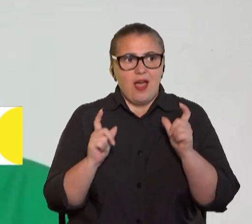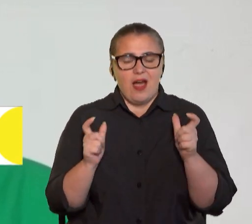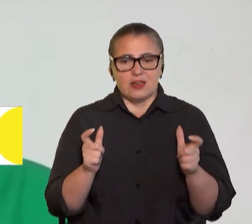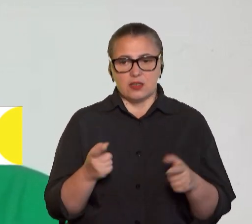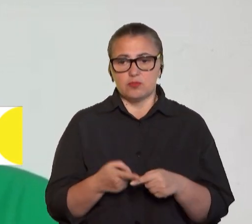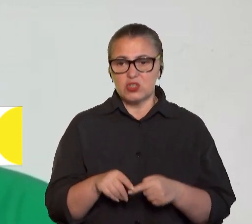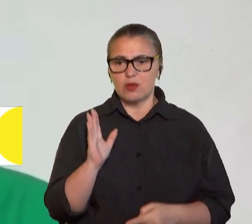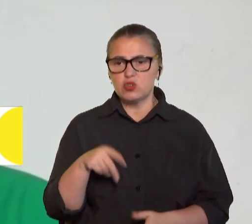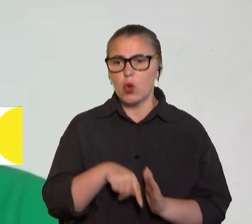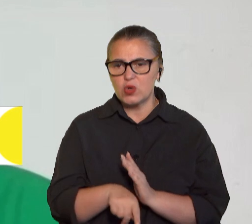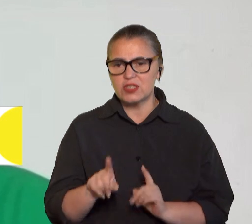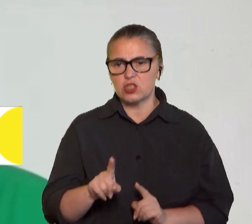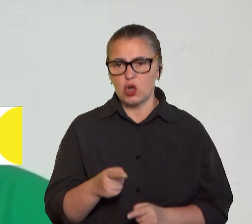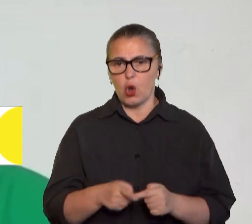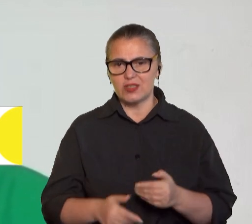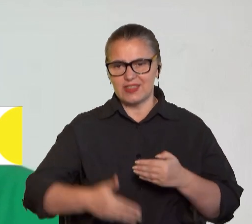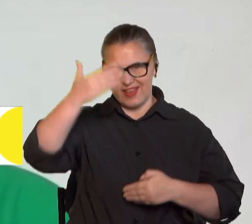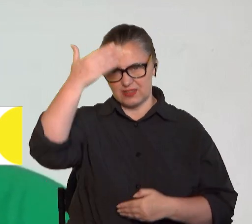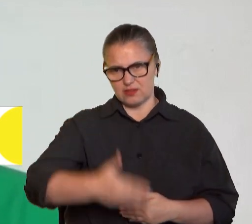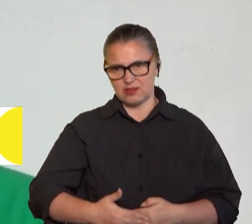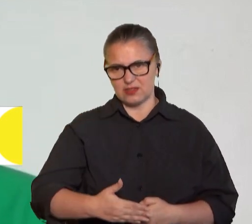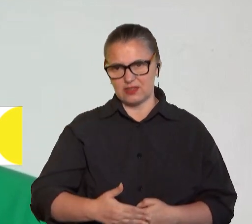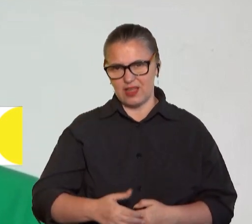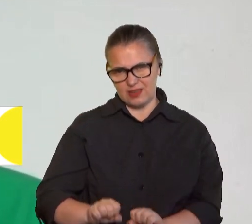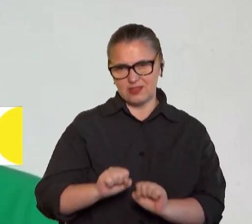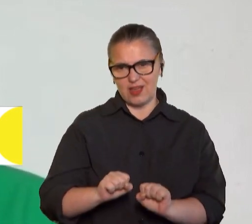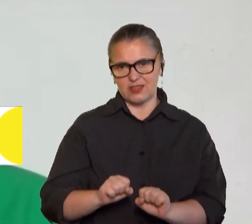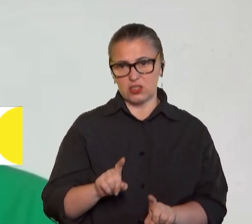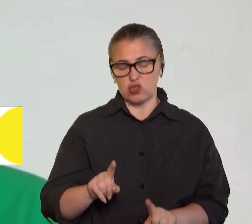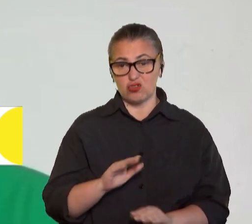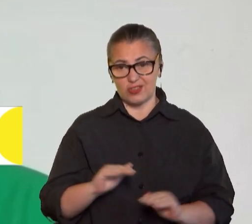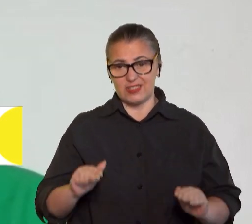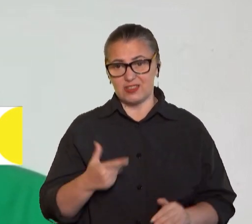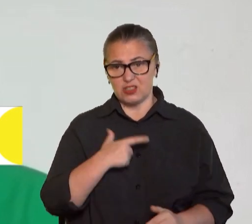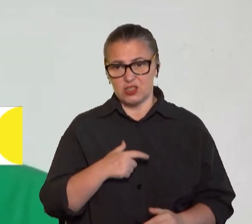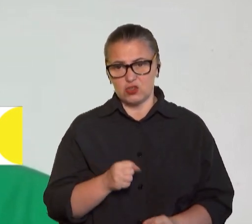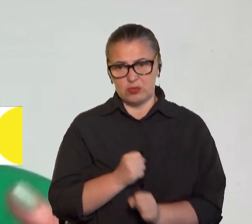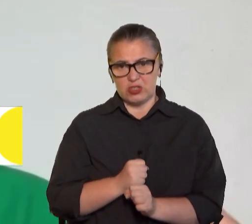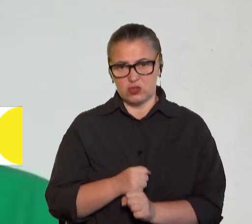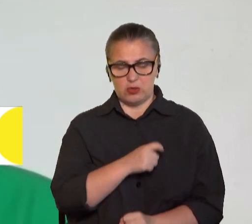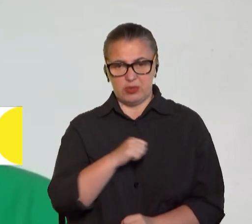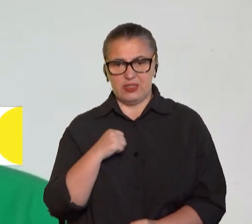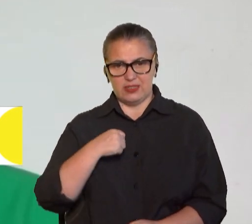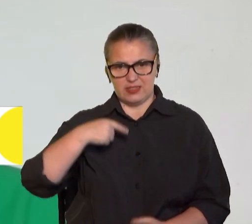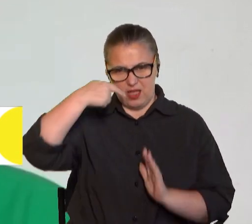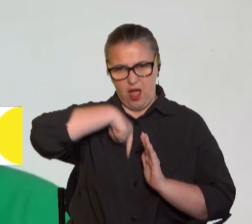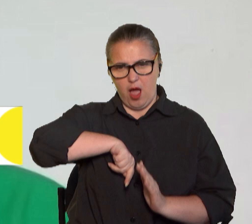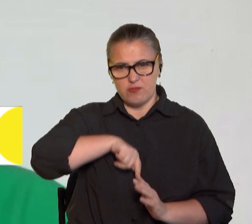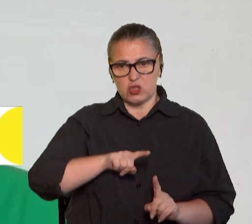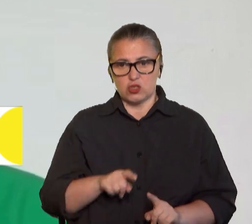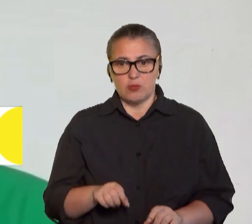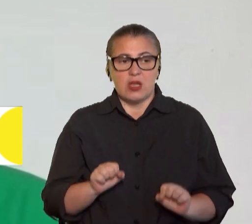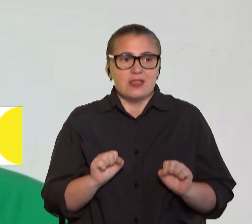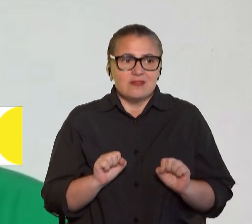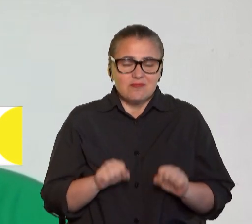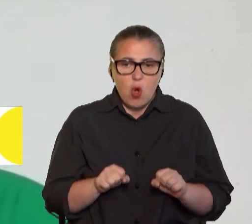і це і буде означати, що ота стіна, та бронь, яку встановили вони самі собі, щоб якось мати змогу жити з